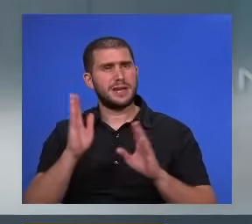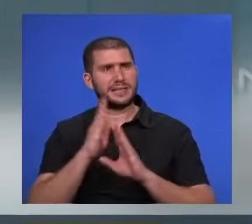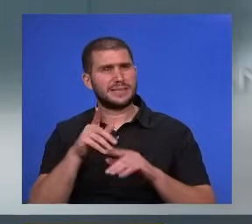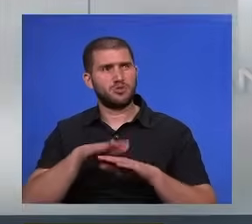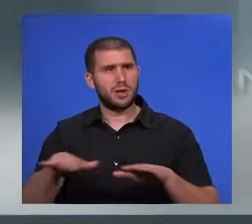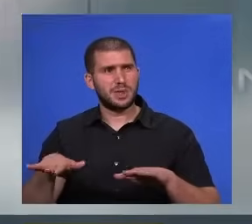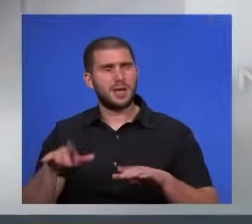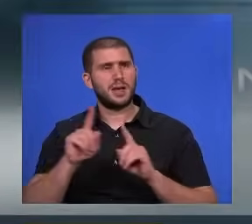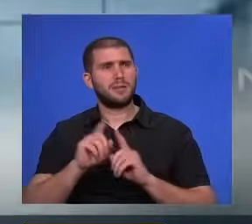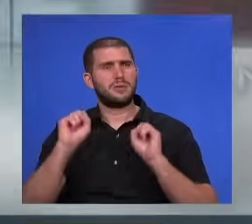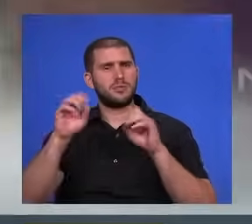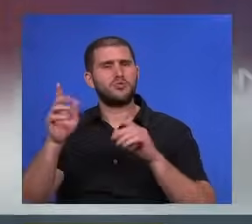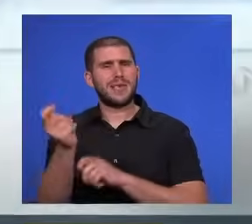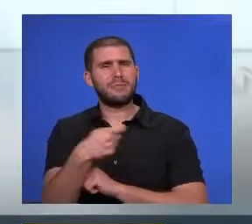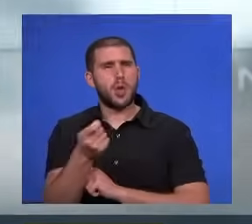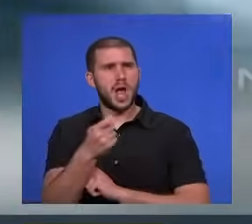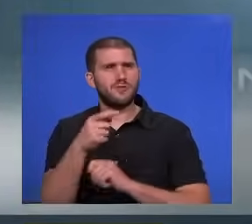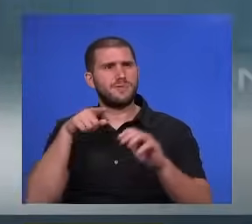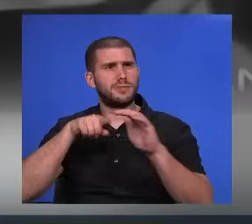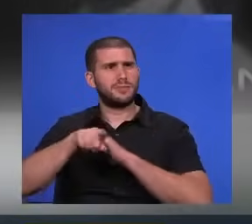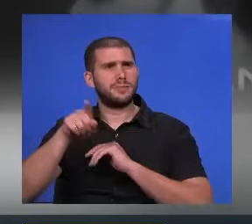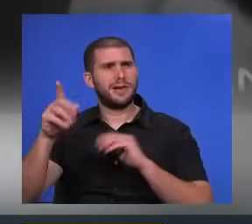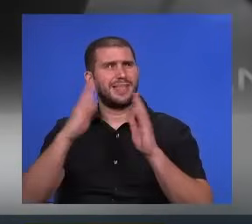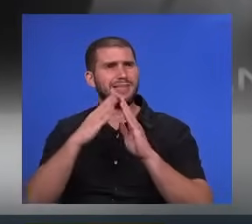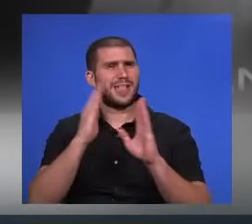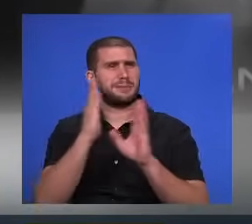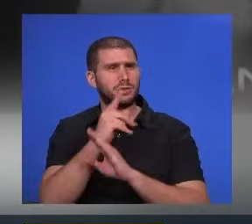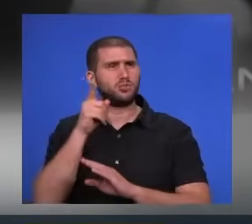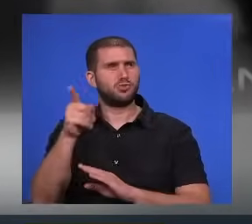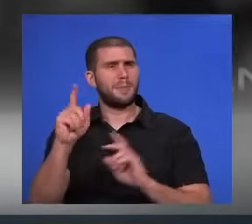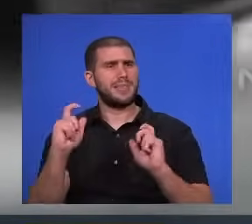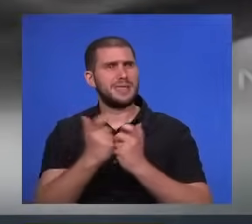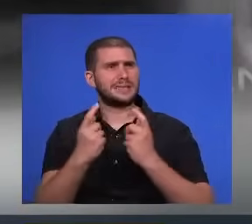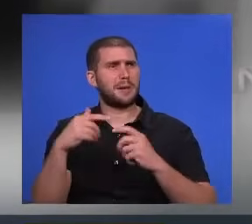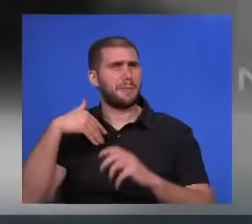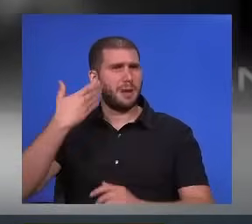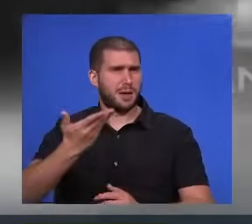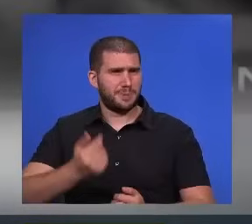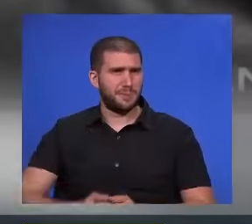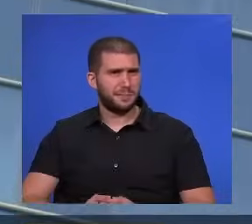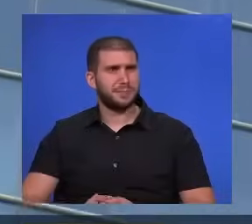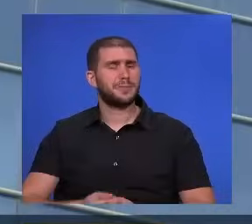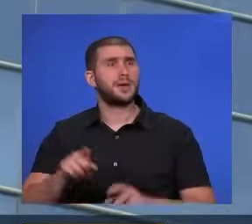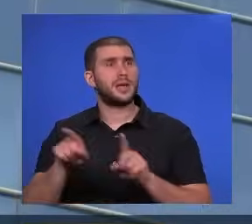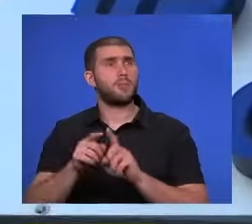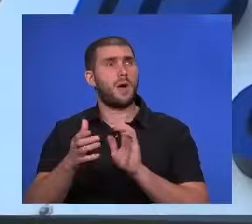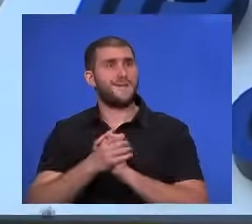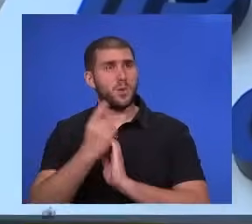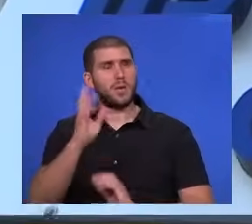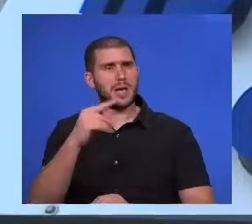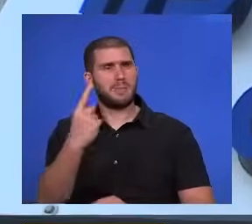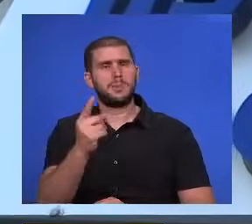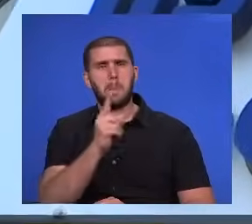בארון כיבוי האש של הבניין וימלט לדירת מסתור, שם הוא נעצר כמה ימים אחר כך. כמו חברו מולה, גם הוא